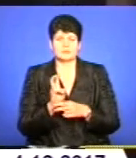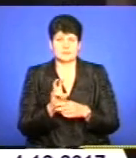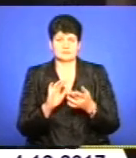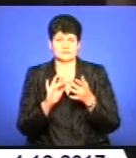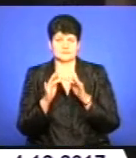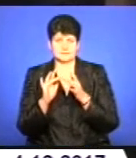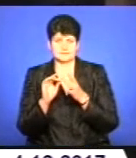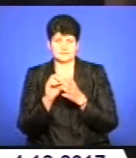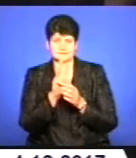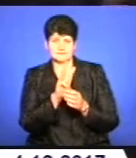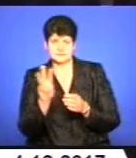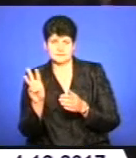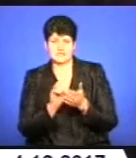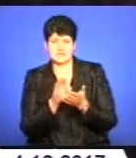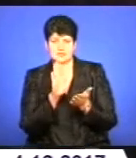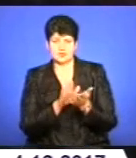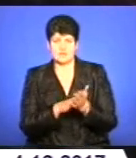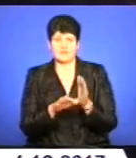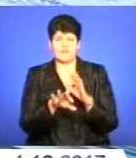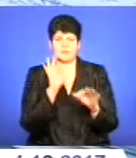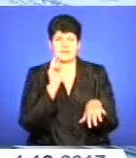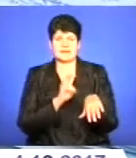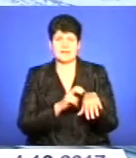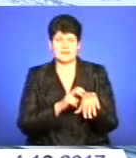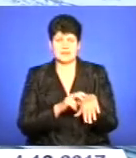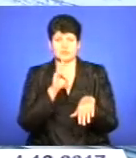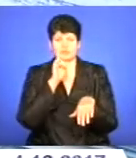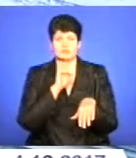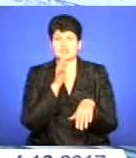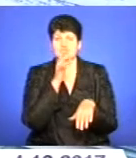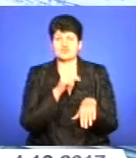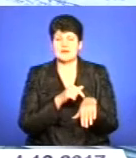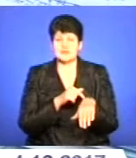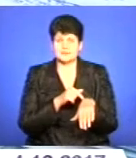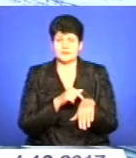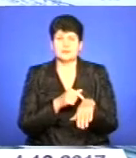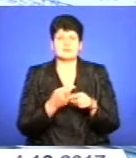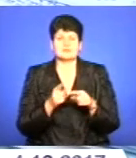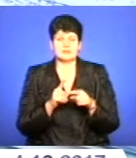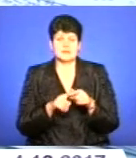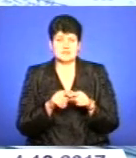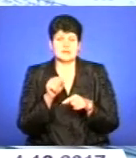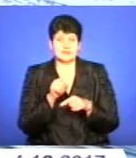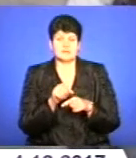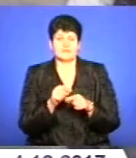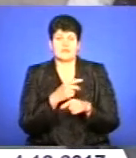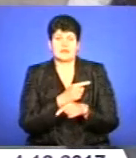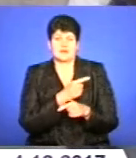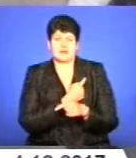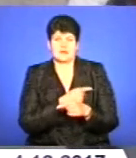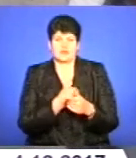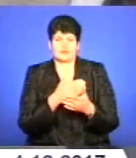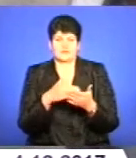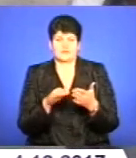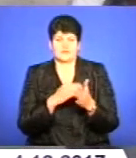сайт, зареєструватися, обрати лікаря і зручний час для огляду. Таким чином у лікарнях хочуть ліквідувати черги. Наразі